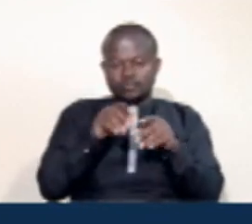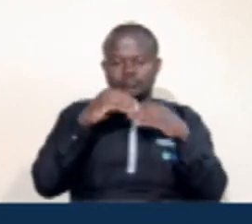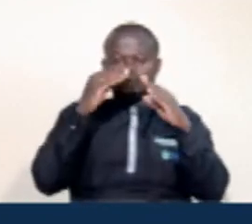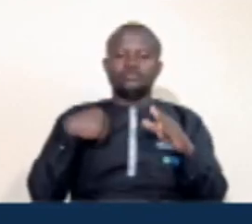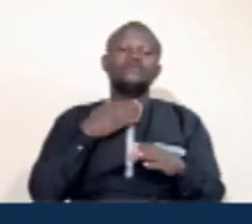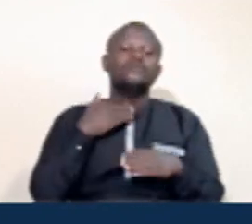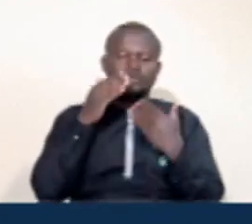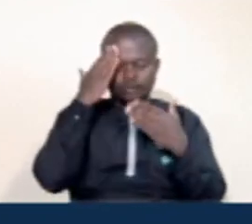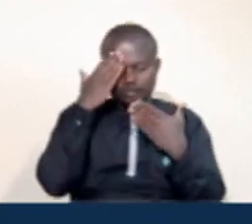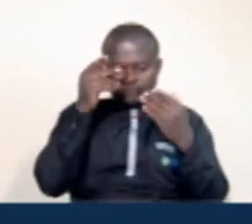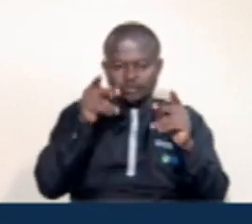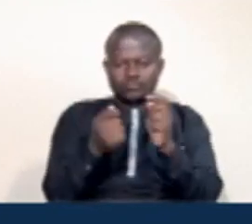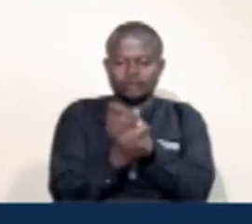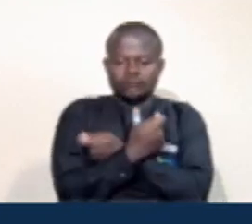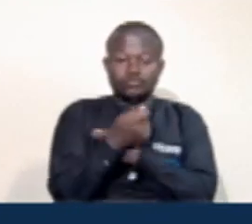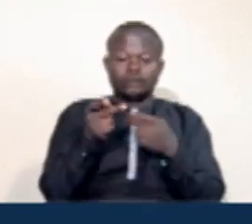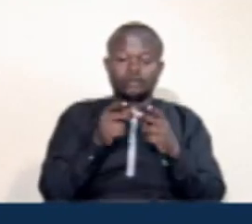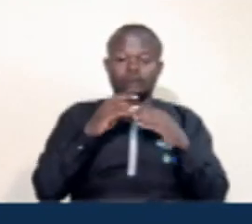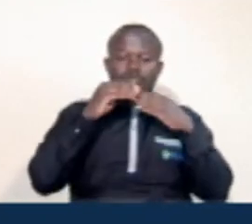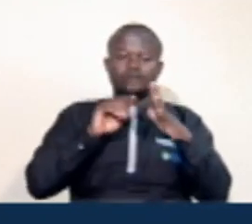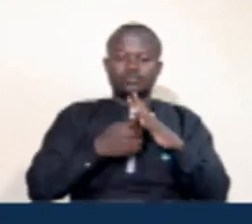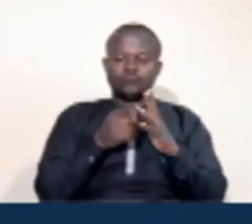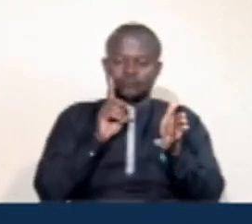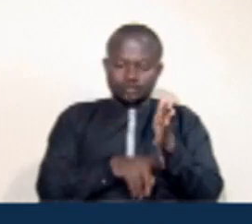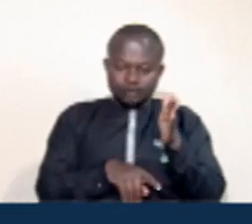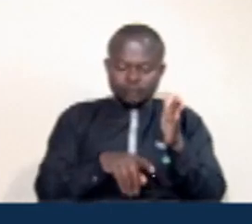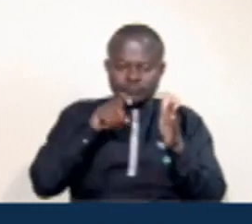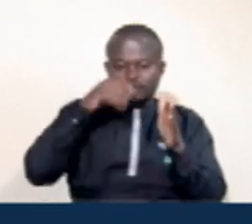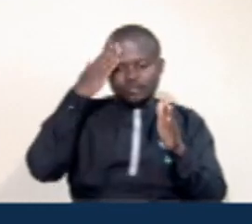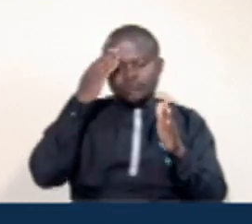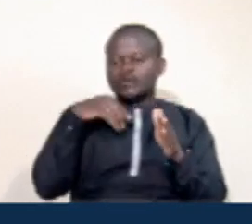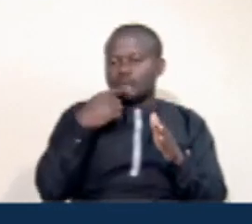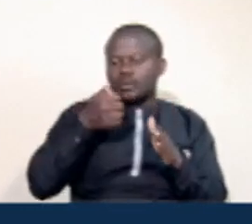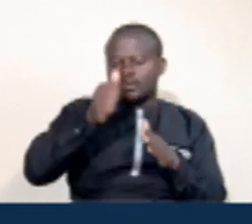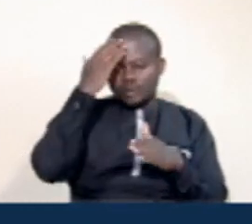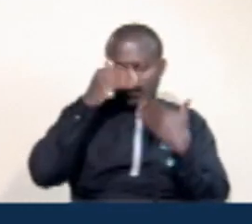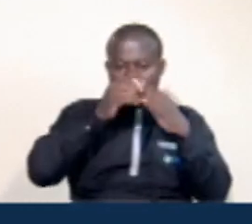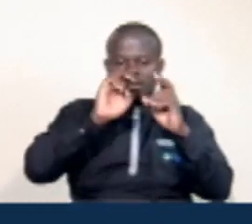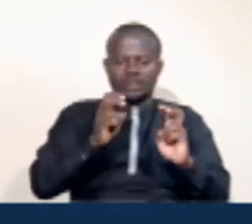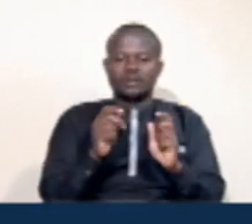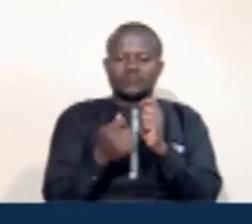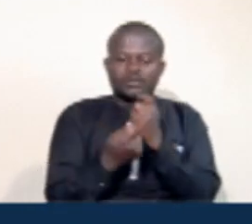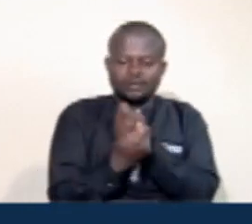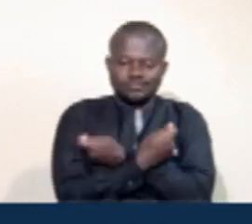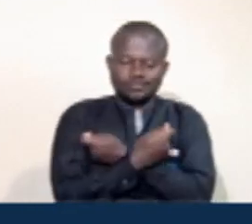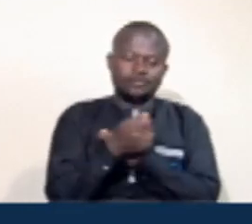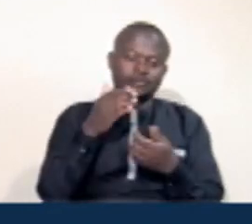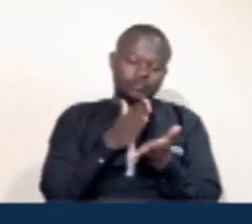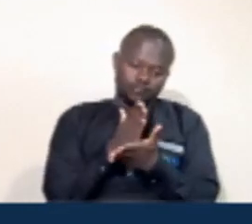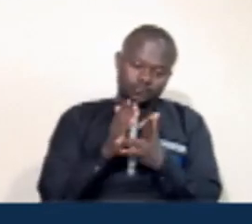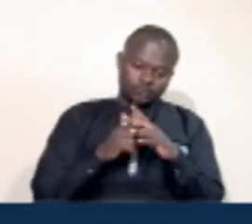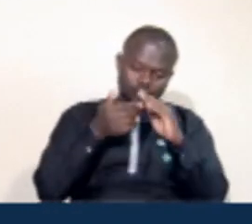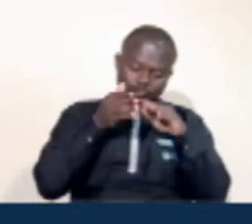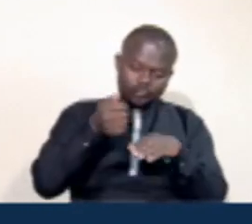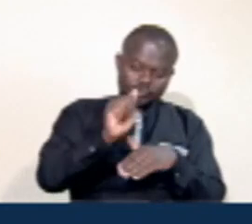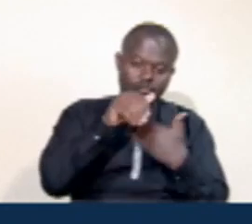kuzana impinduka aho ayobora ahera kuki kumanza kumenya uri ubwawe kuko buryo impinduka nyazo zitangirira ku muntu ubwe